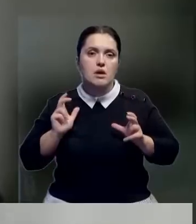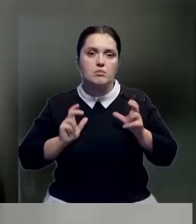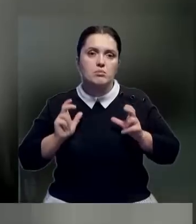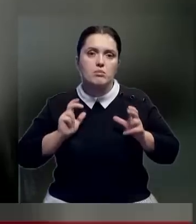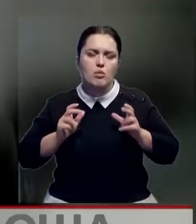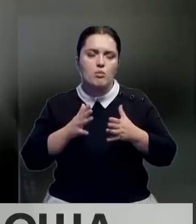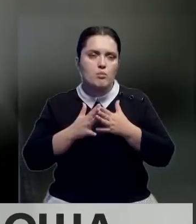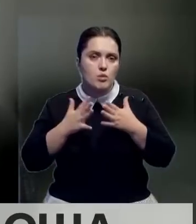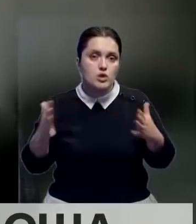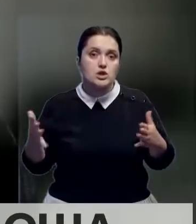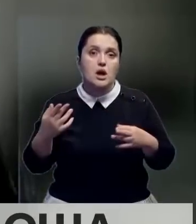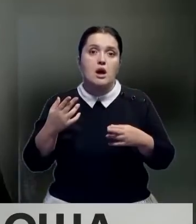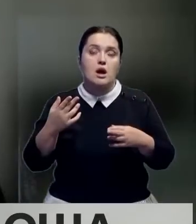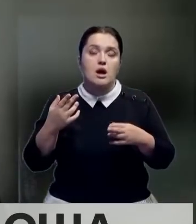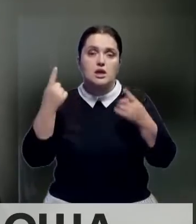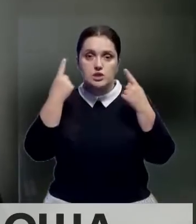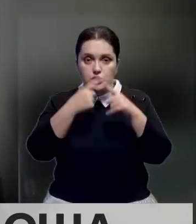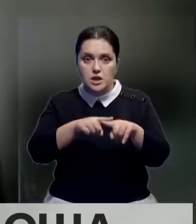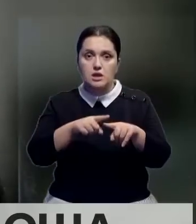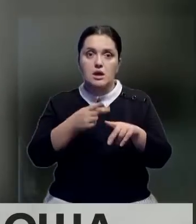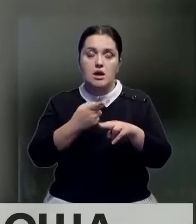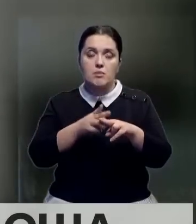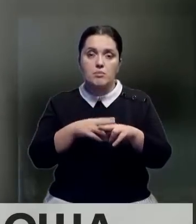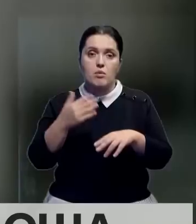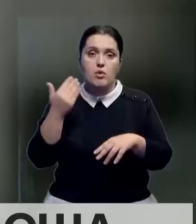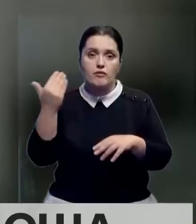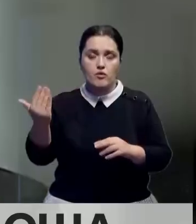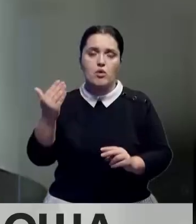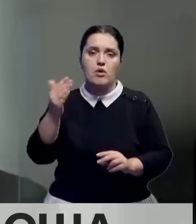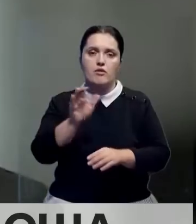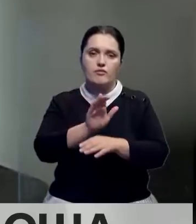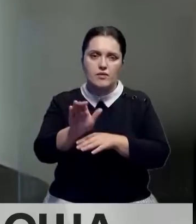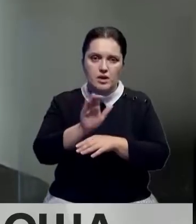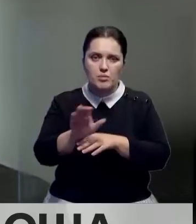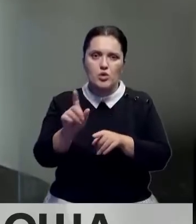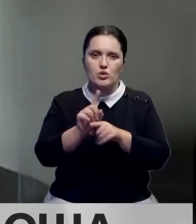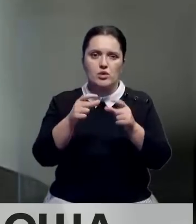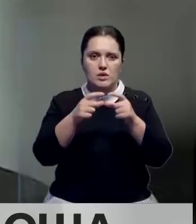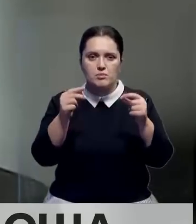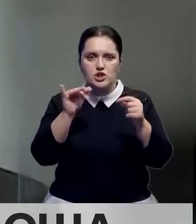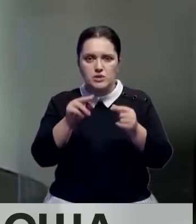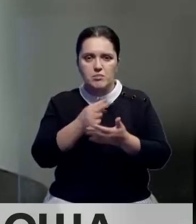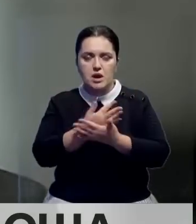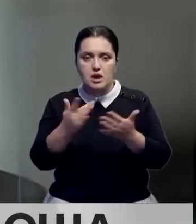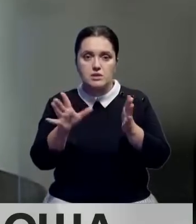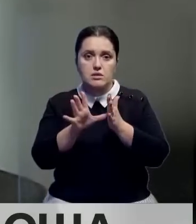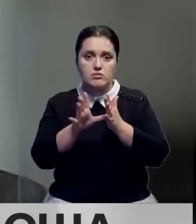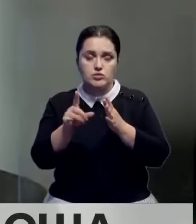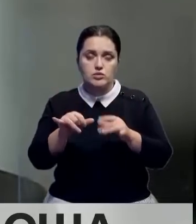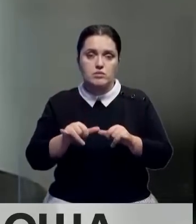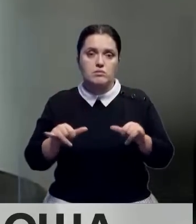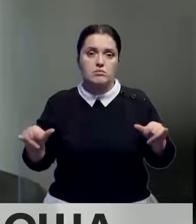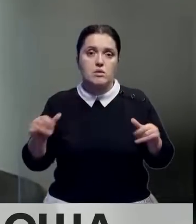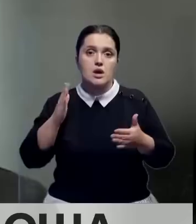взятом. Таким образом, китайская полупроводниковая промышленность и другие отрасли, которые долгое время не развивались, набирают обороты. К